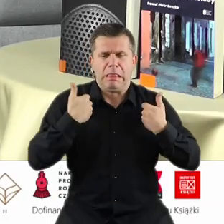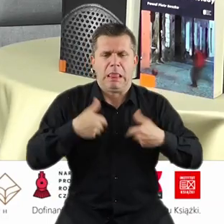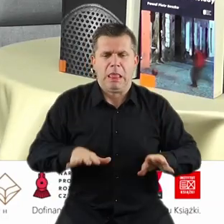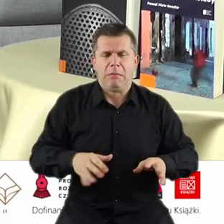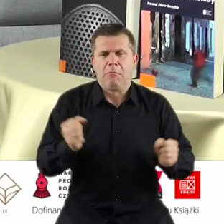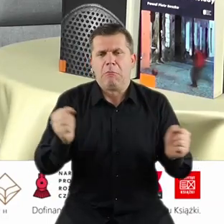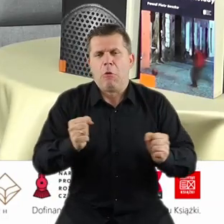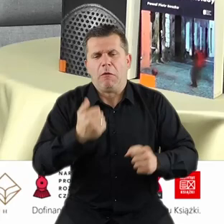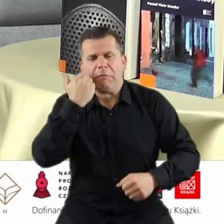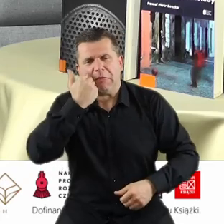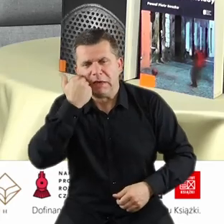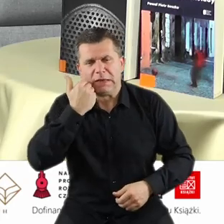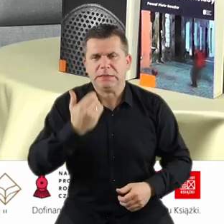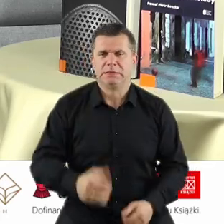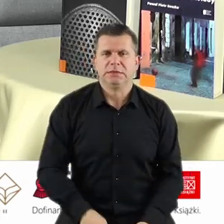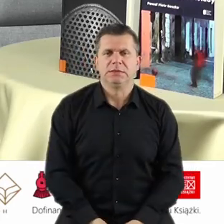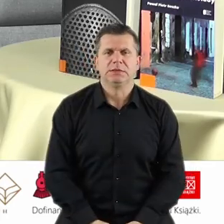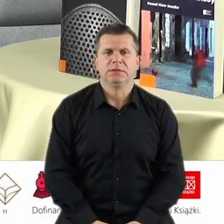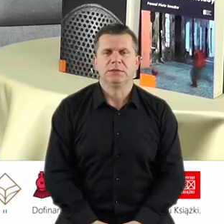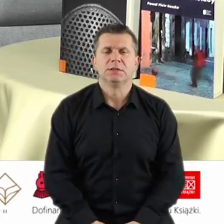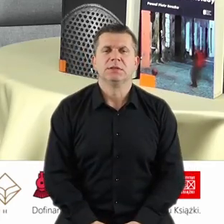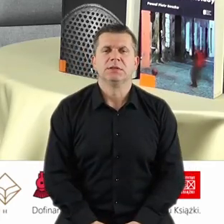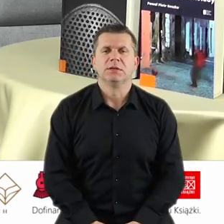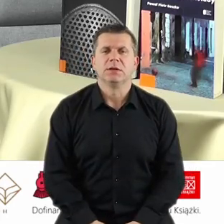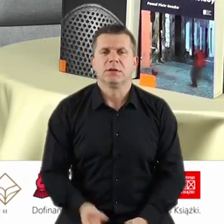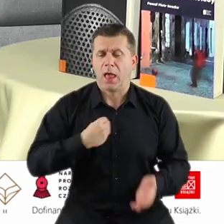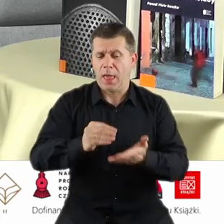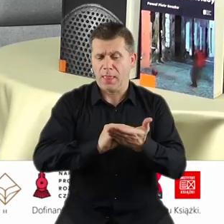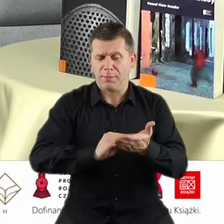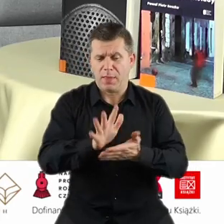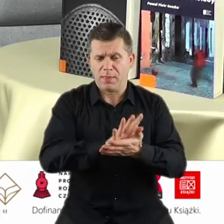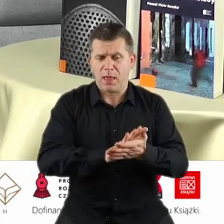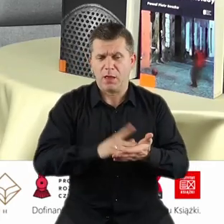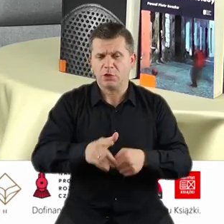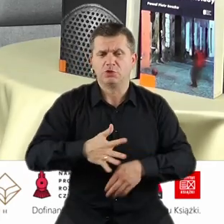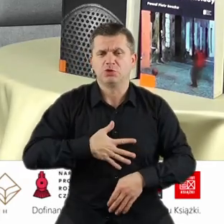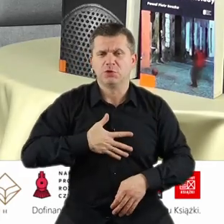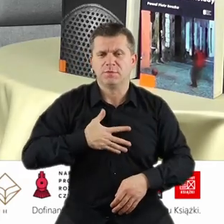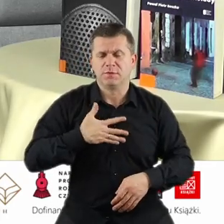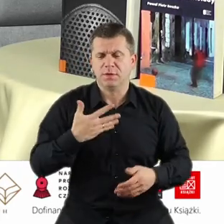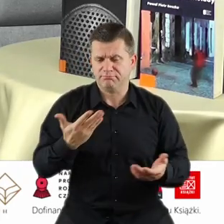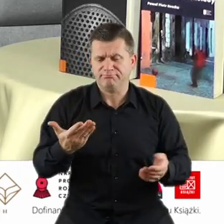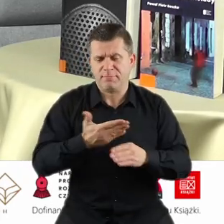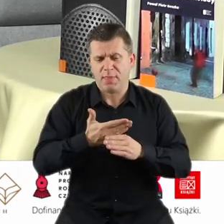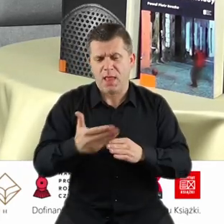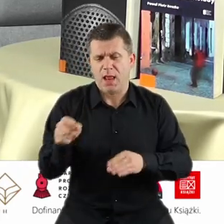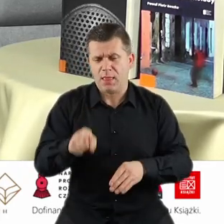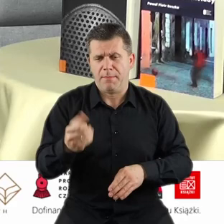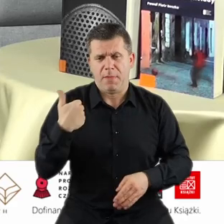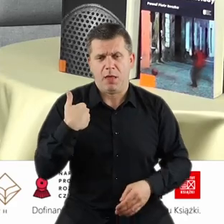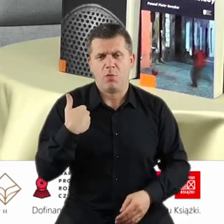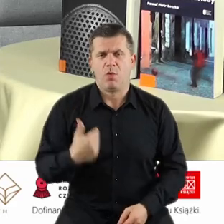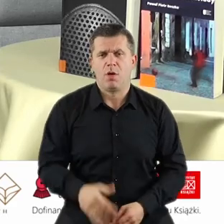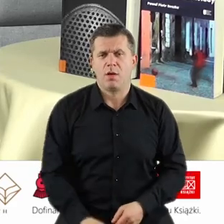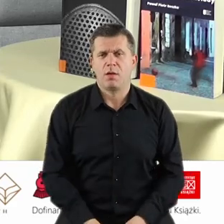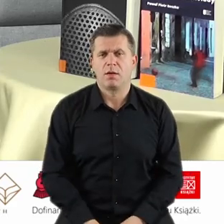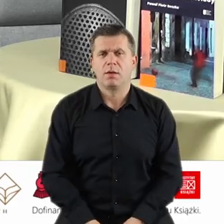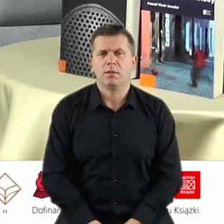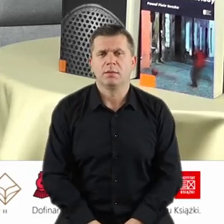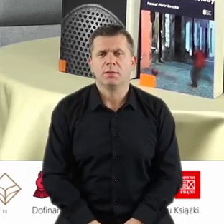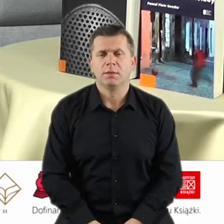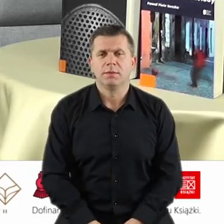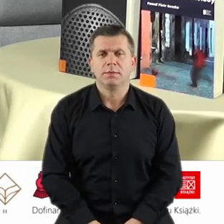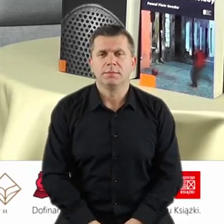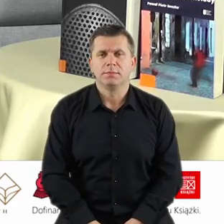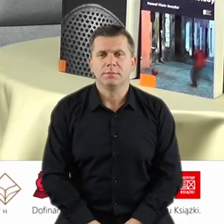że będą musieli się tłumaczyć, wstydzić. I jakby to, napisałem ten tekst, ale to zdziwienie we mnie nie minęło. No bo nadal wydawało mi się